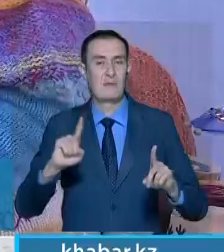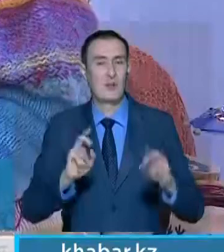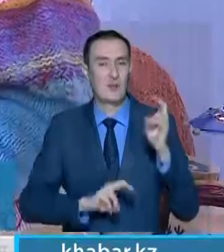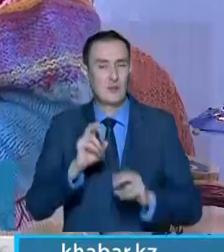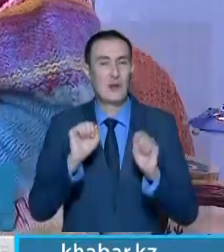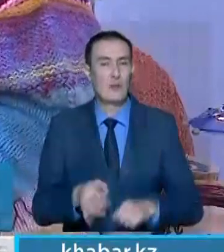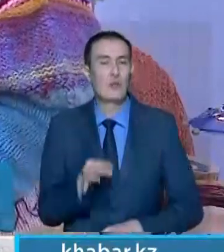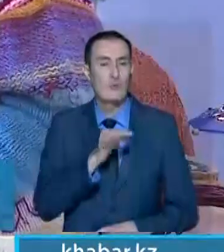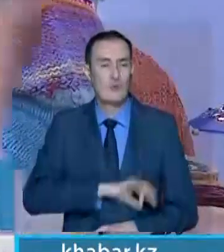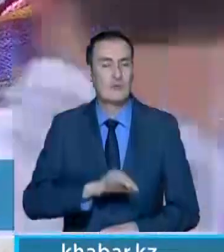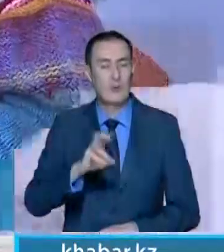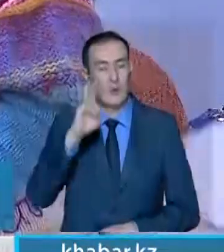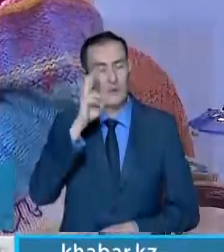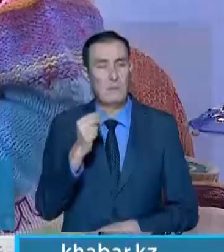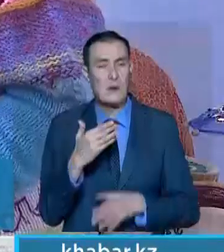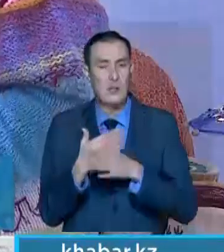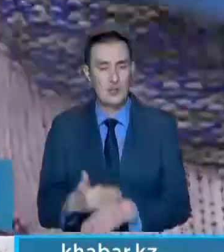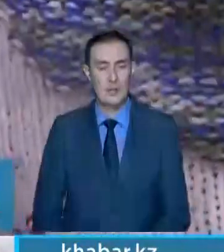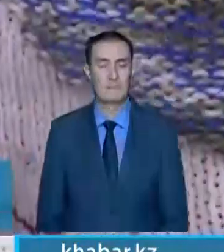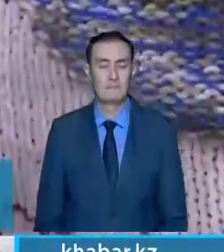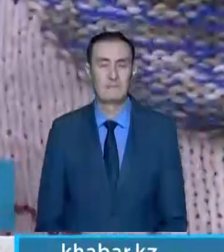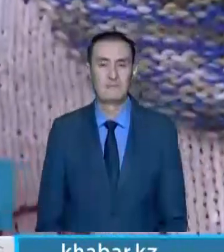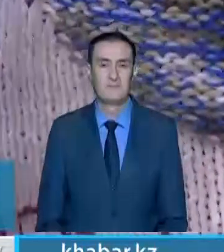пользоваться господдержкой.